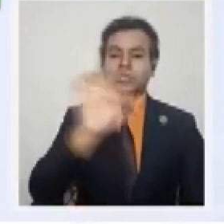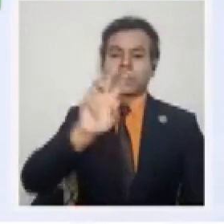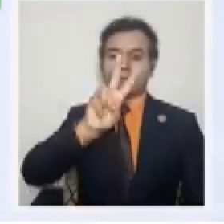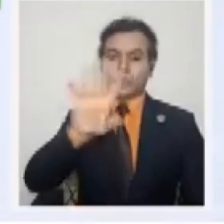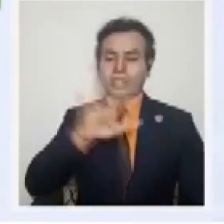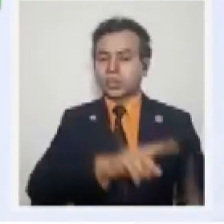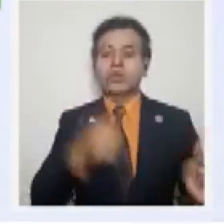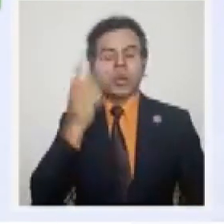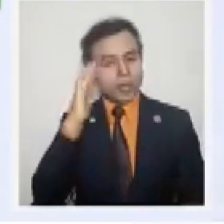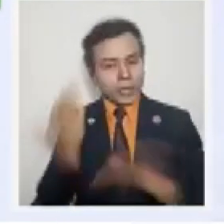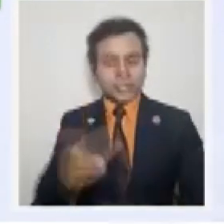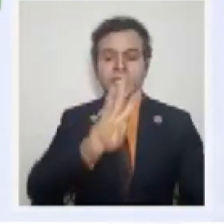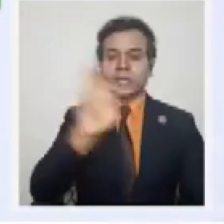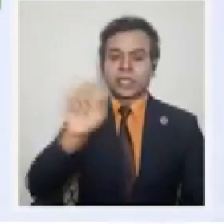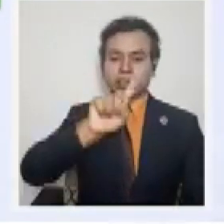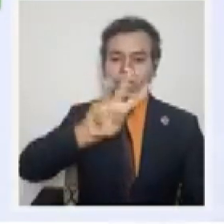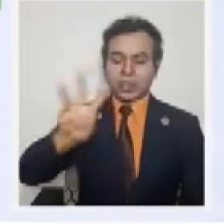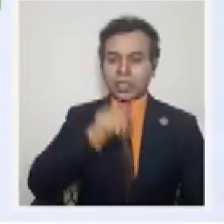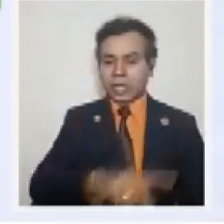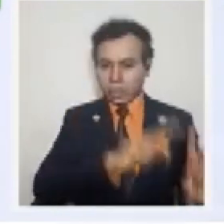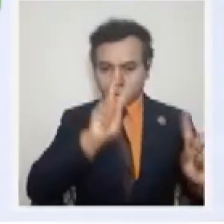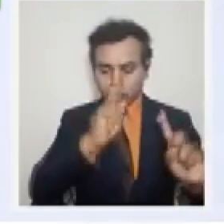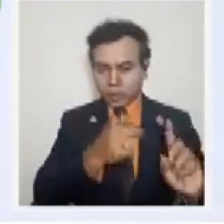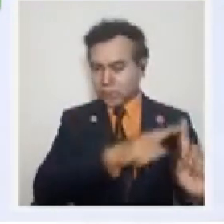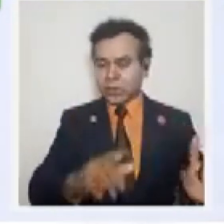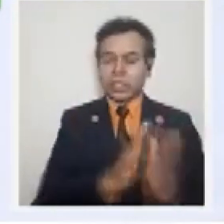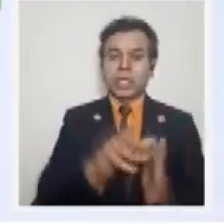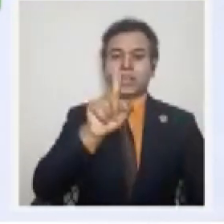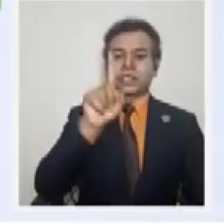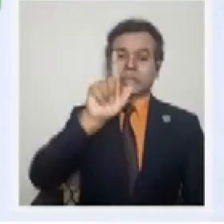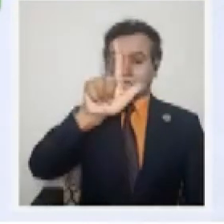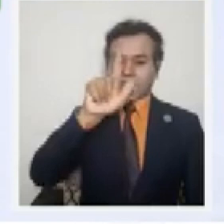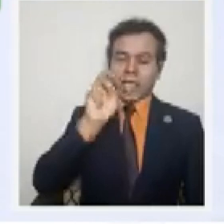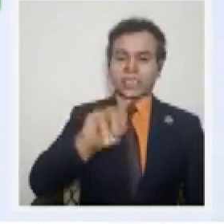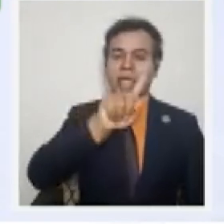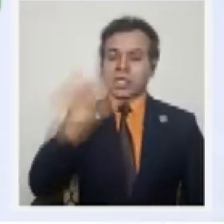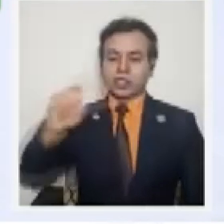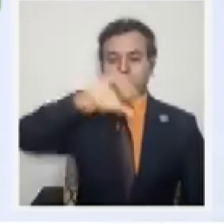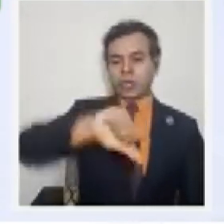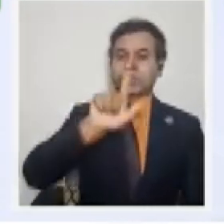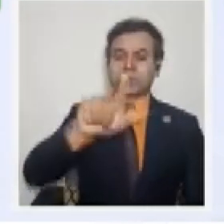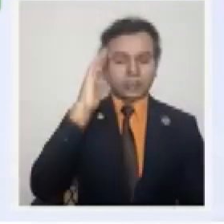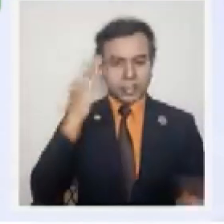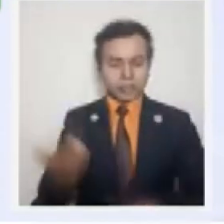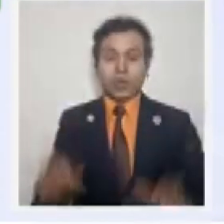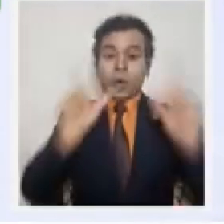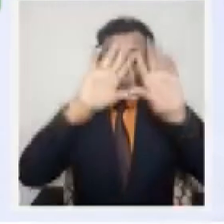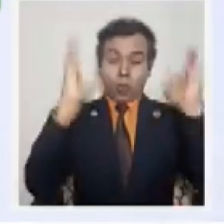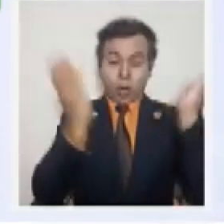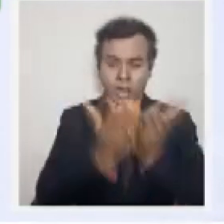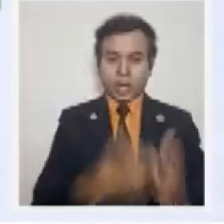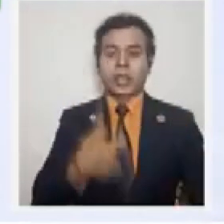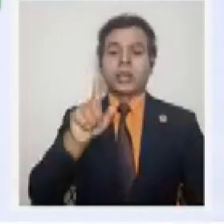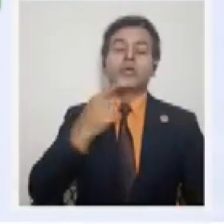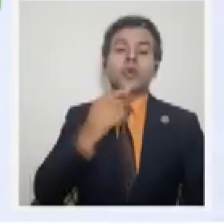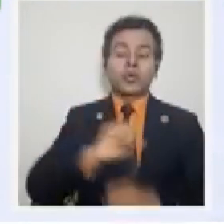11,445 জন, এ পর্যন্ত 249,525 জন। মৃত্যুবরণ করেছেন 24 ঘন্টায় 313 জন, এ পর্যন্ত